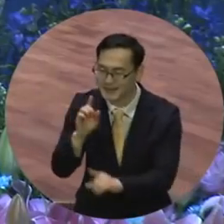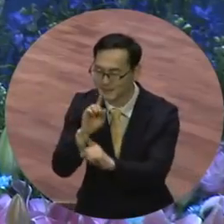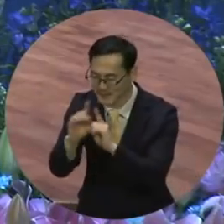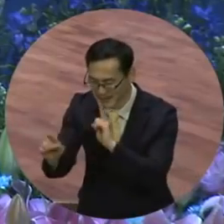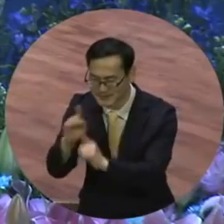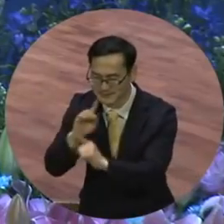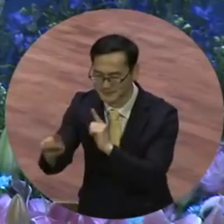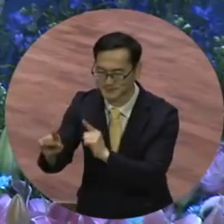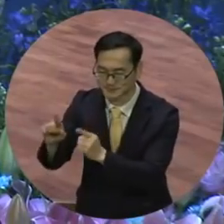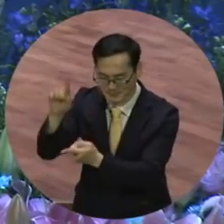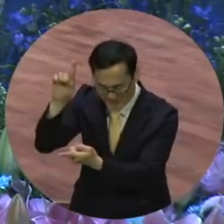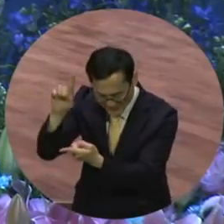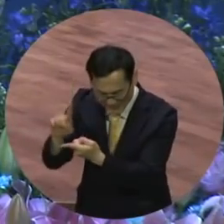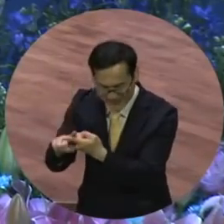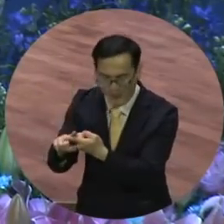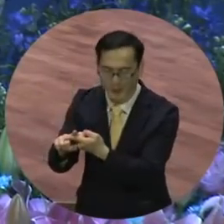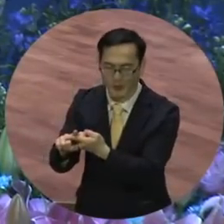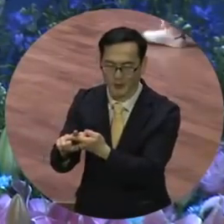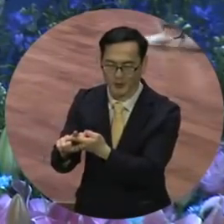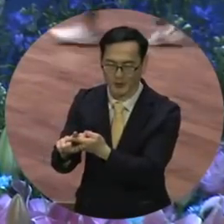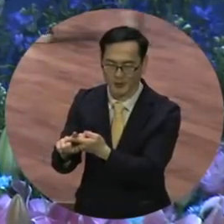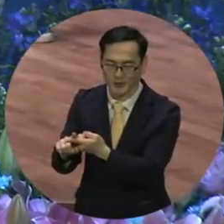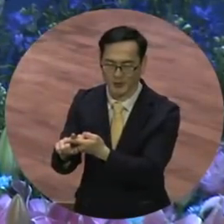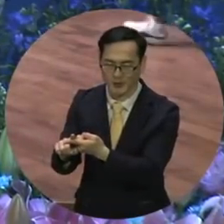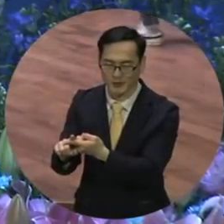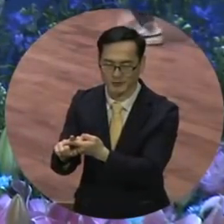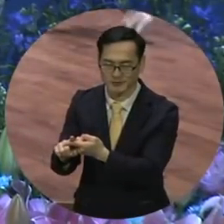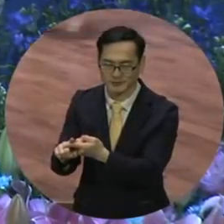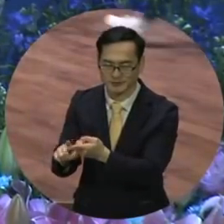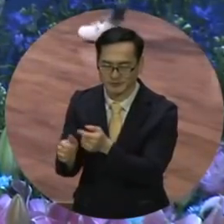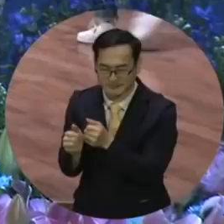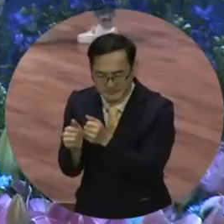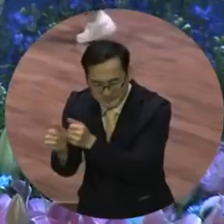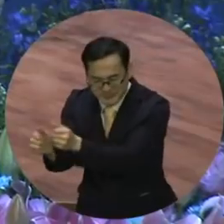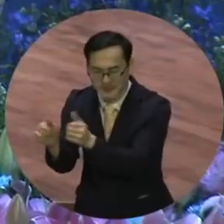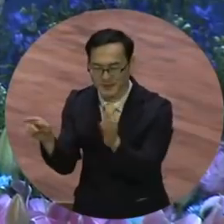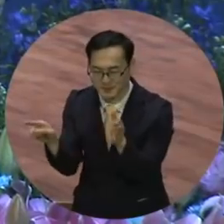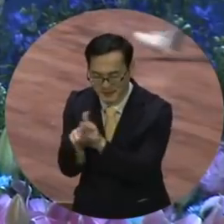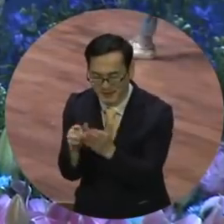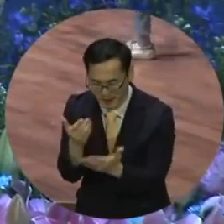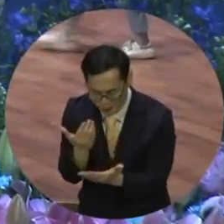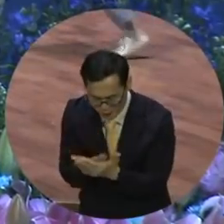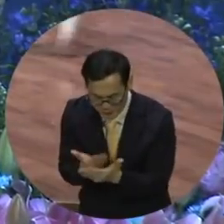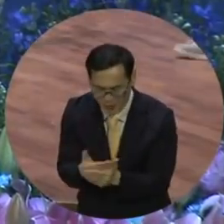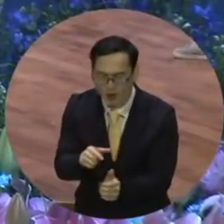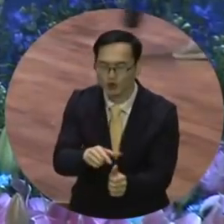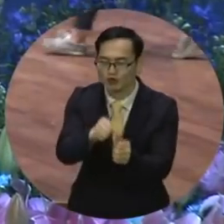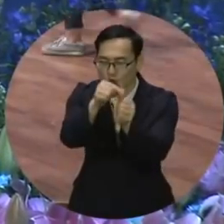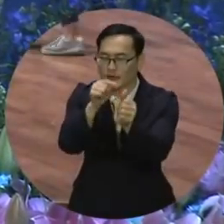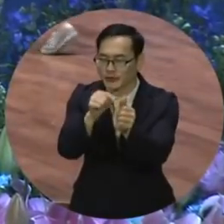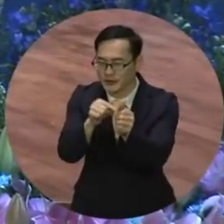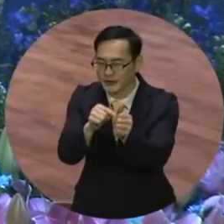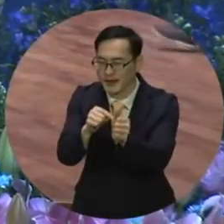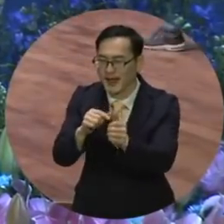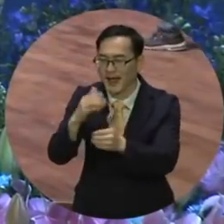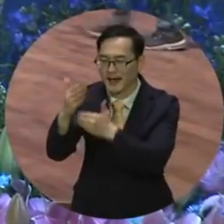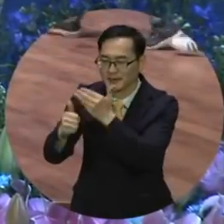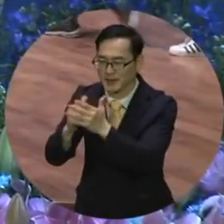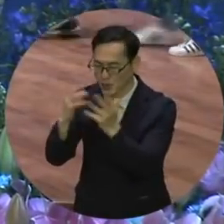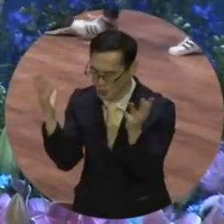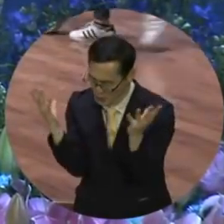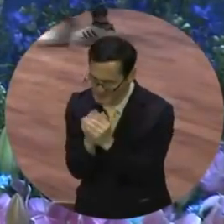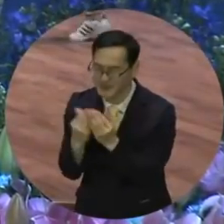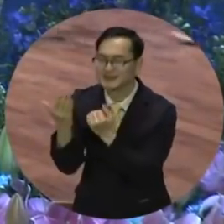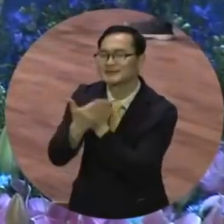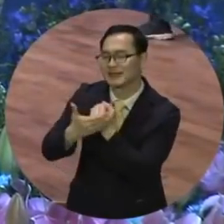영계 모든 성도를 특별히 오늘 새가족 중고등학생들 다 믿게 하여 주옵시고 구원은 하나님의 절대적인 은혜인